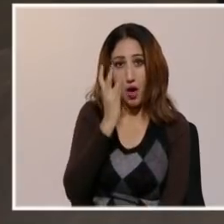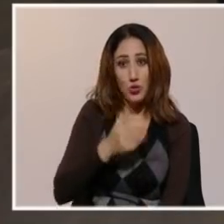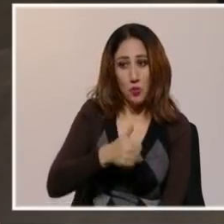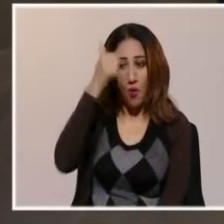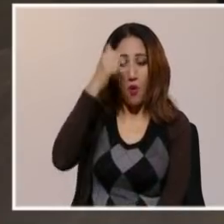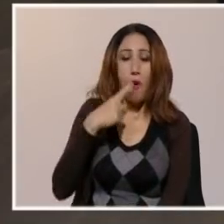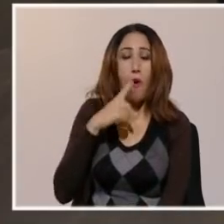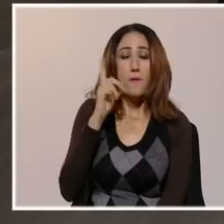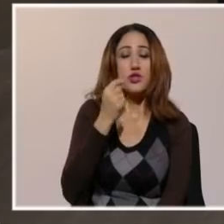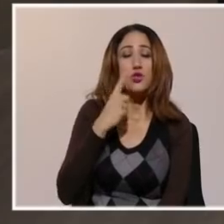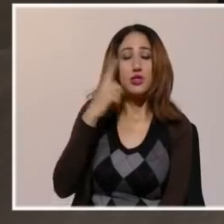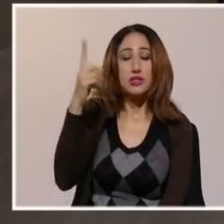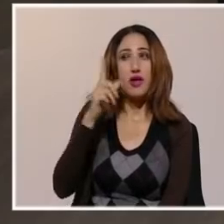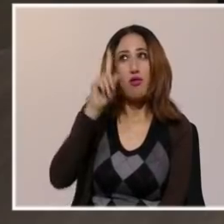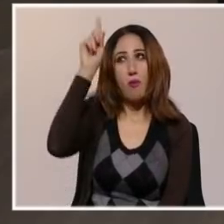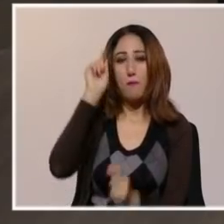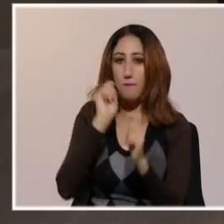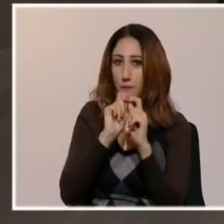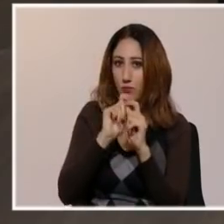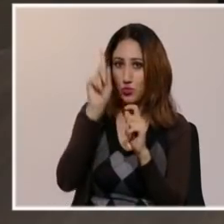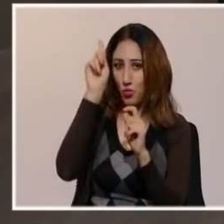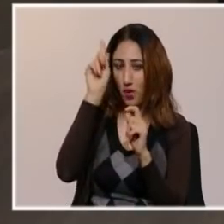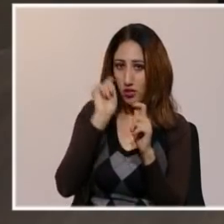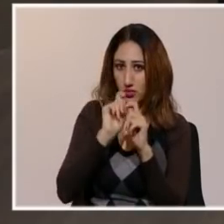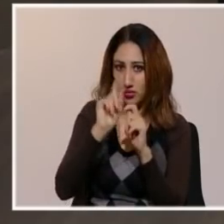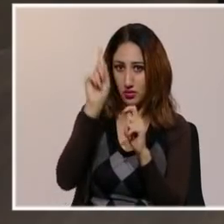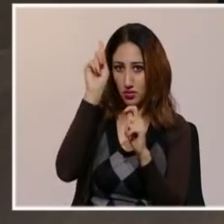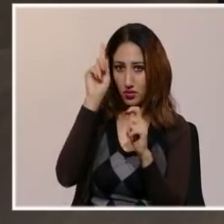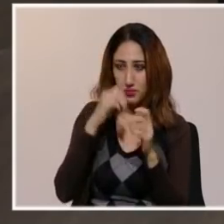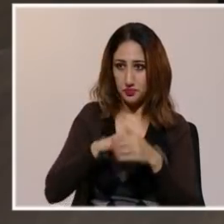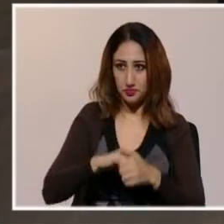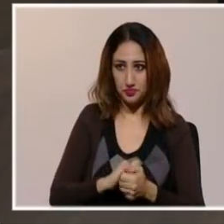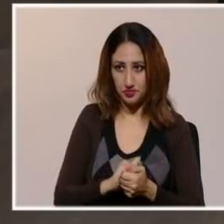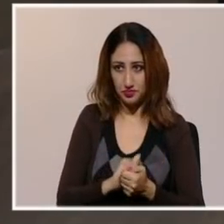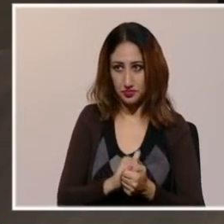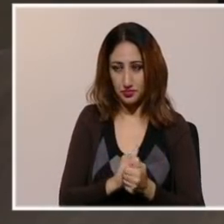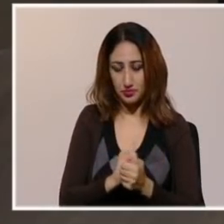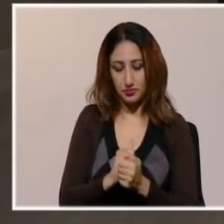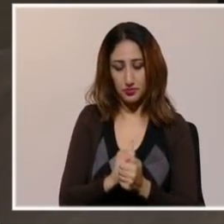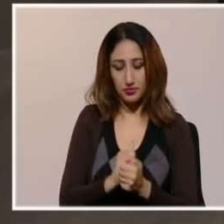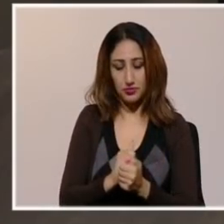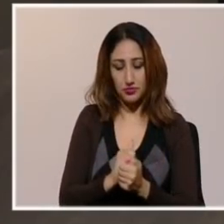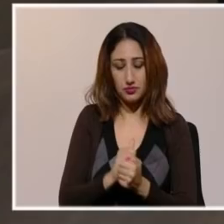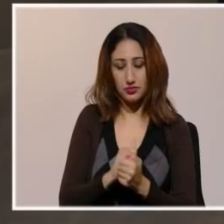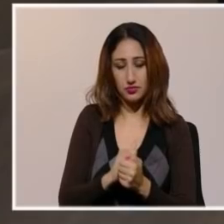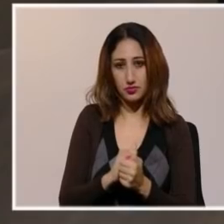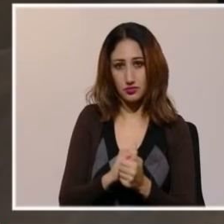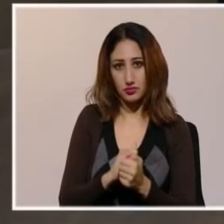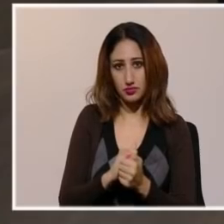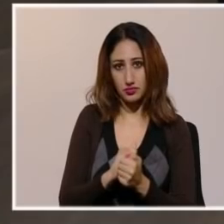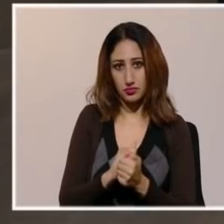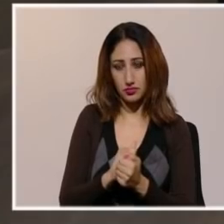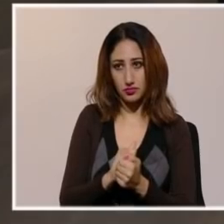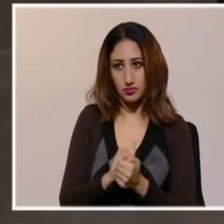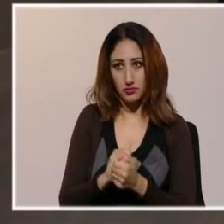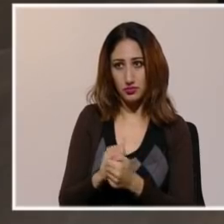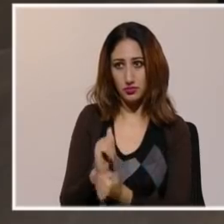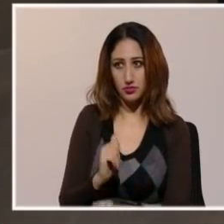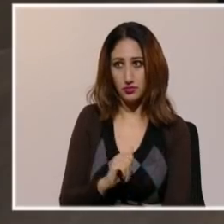سبحان الله كده، سبحان الله يعني من نعم ربنا علينا ومن مساعدات لينا، حتى اخوك ومن مساعدات لينا. الحمد لله